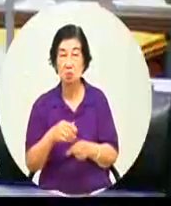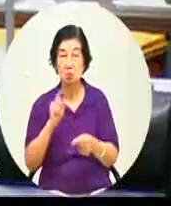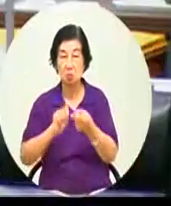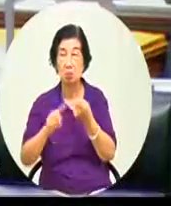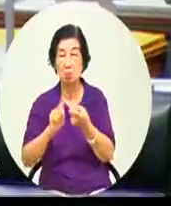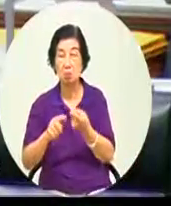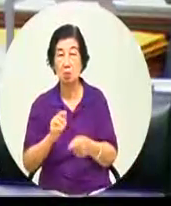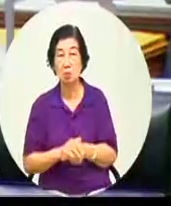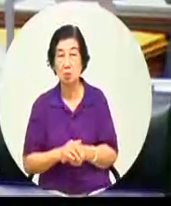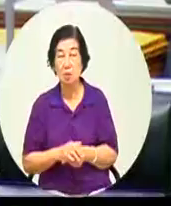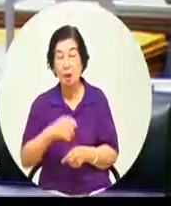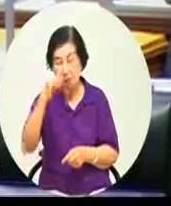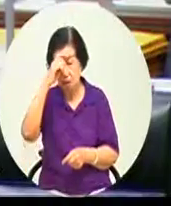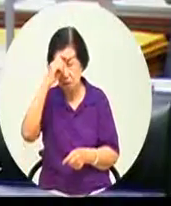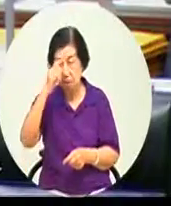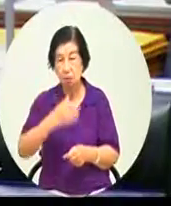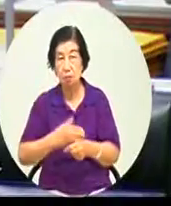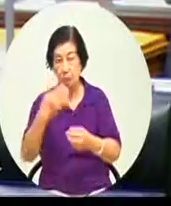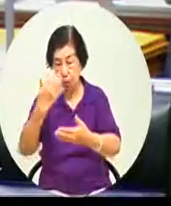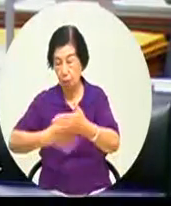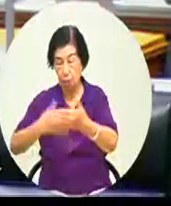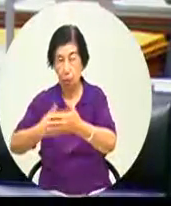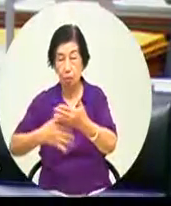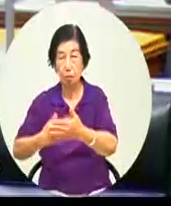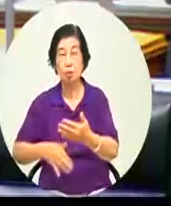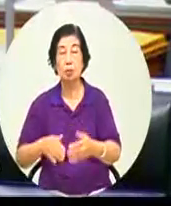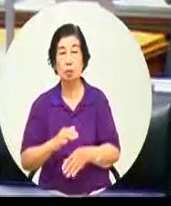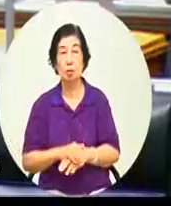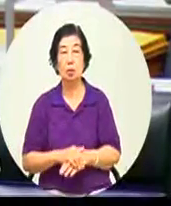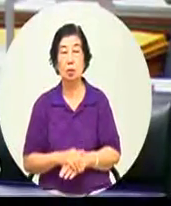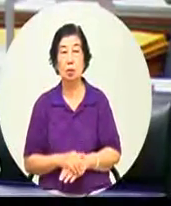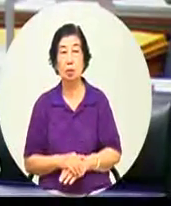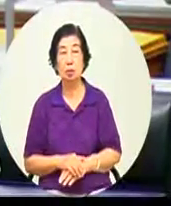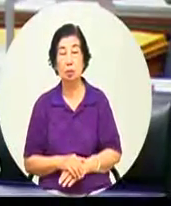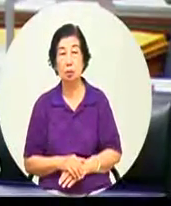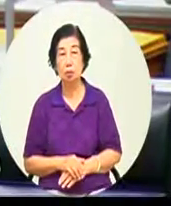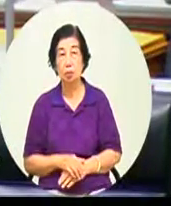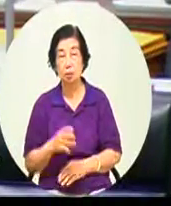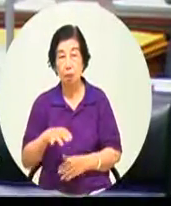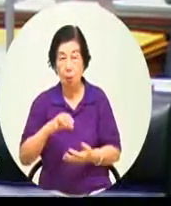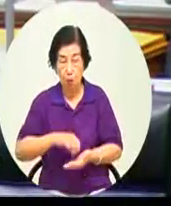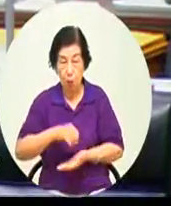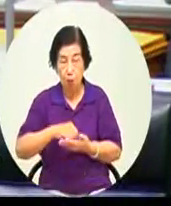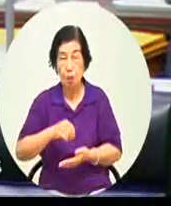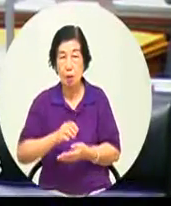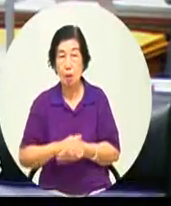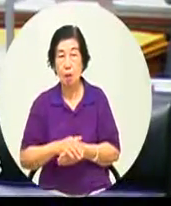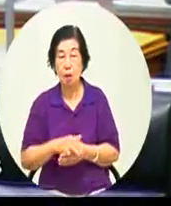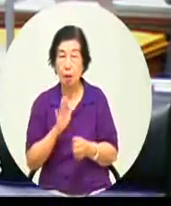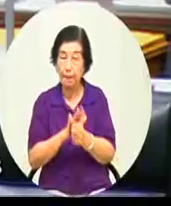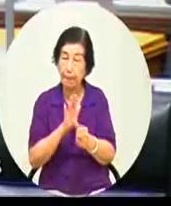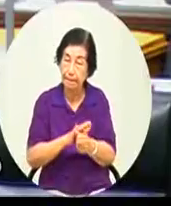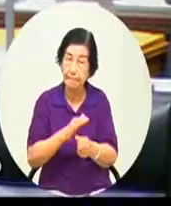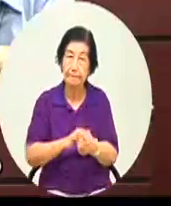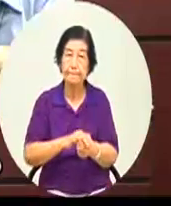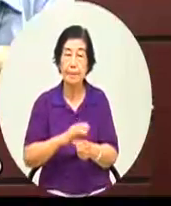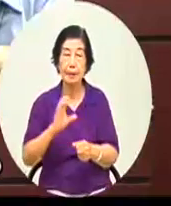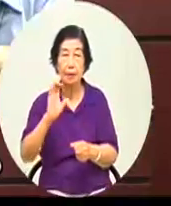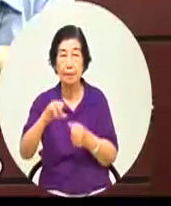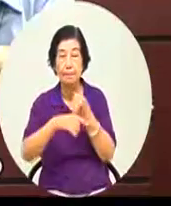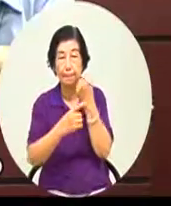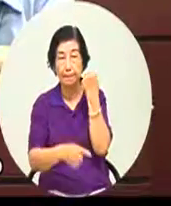望有降低，我们希望有降低。 对。 但是呢，是不是也请你提出方法来？好不好？ 我要跟议员讲的